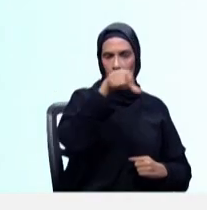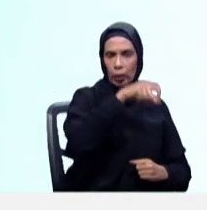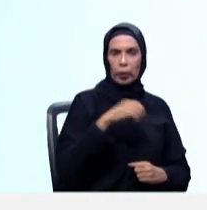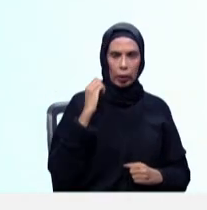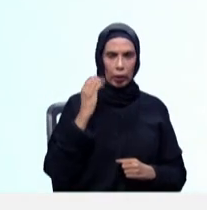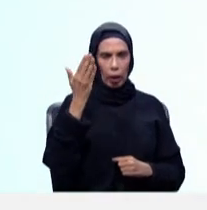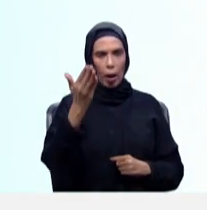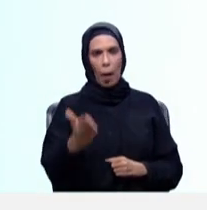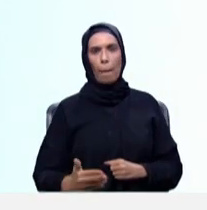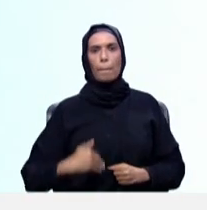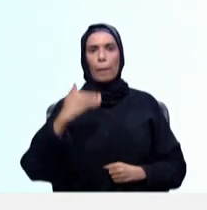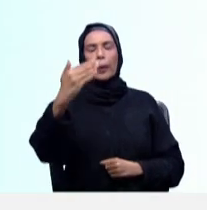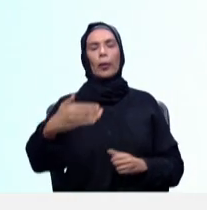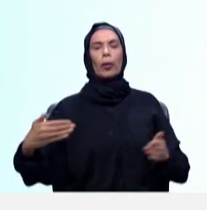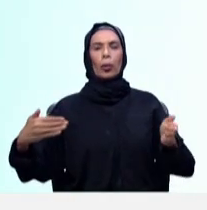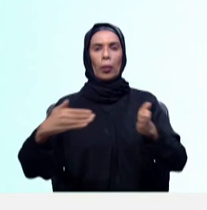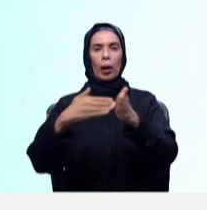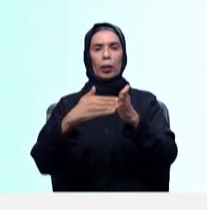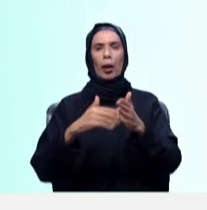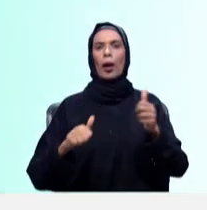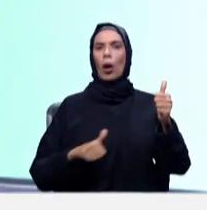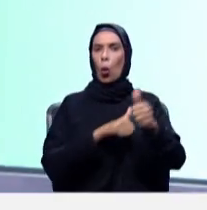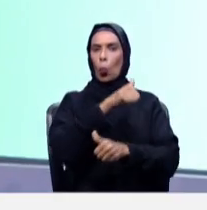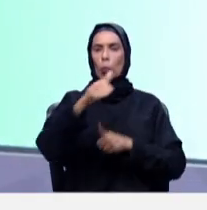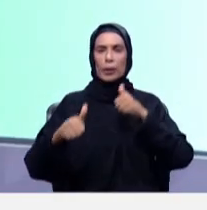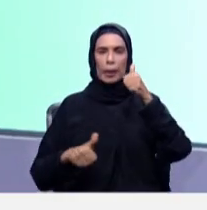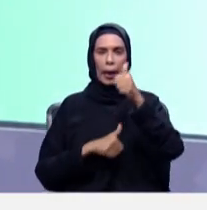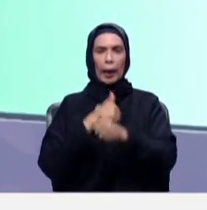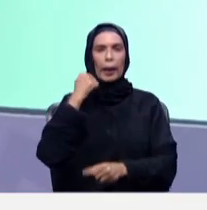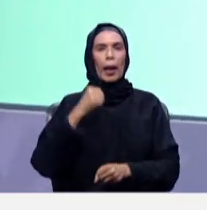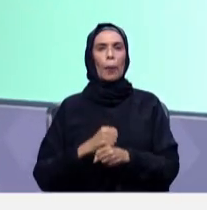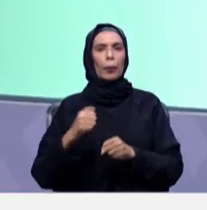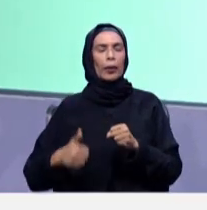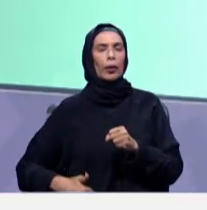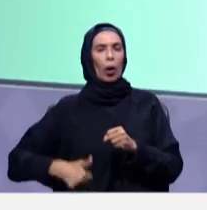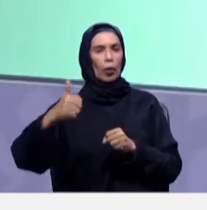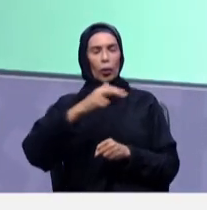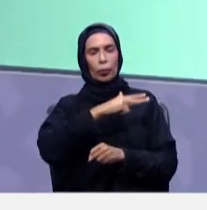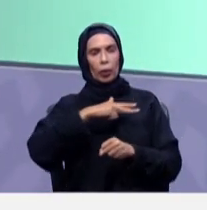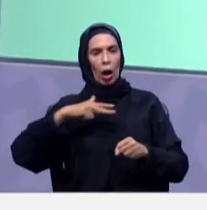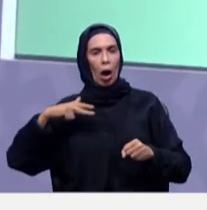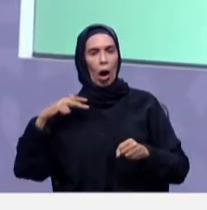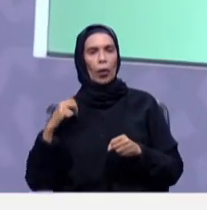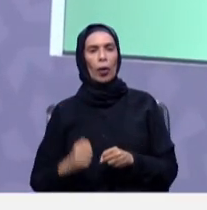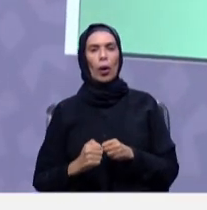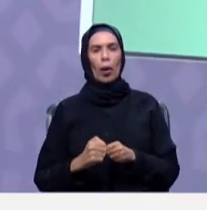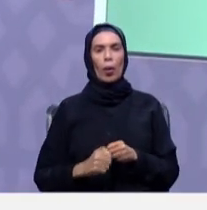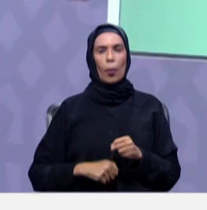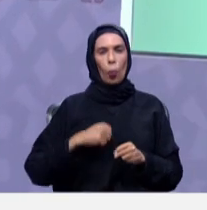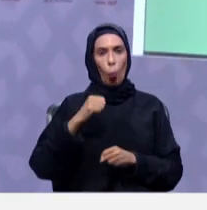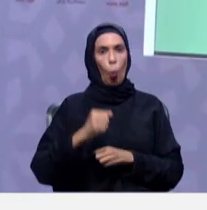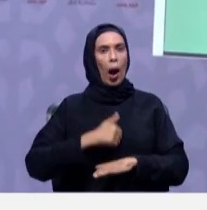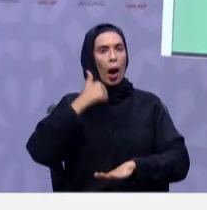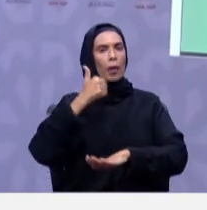للمرحلة النهائية. وتأتي مسابقة الابتكار الحكومي بهدف تعزيز ثقافة الإبداع والابتكار باعتبارها